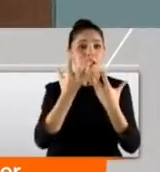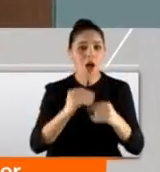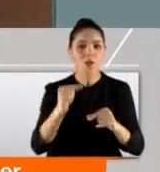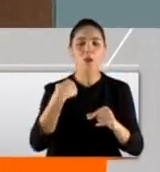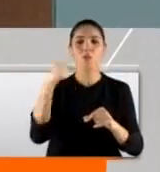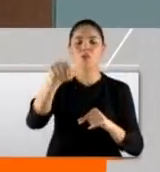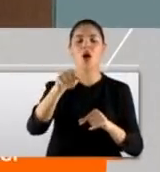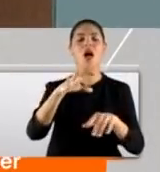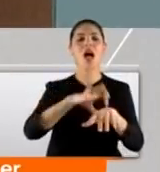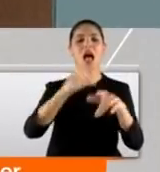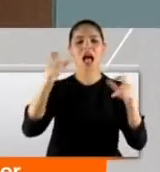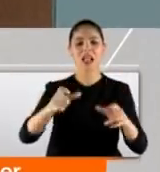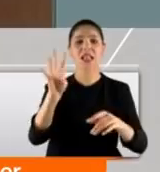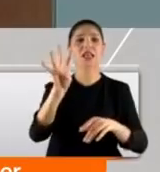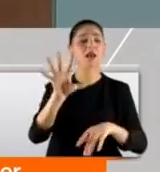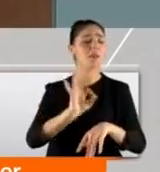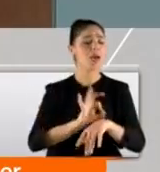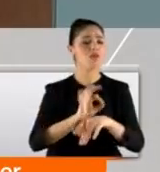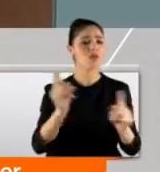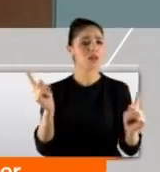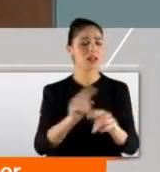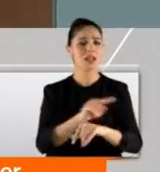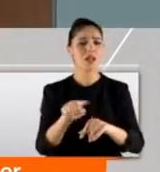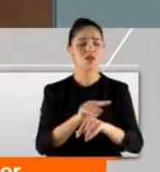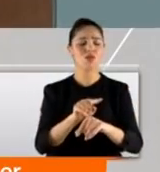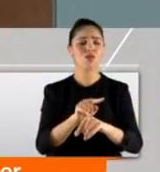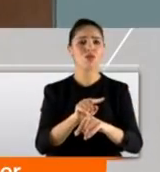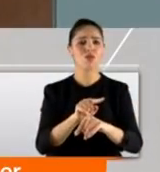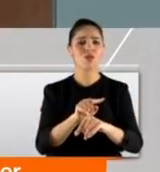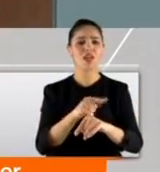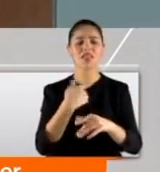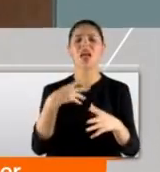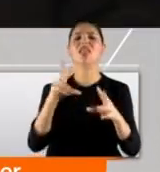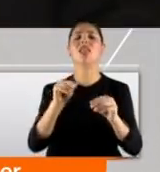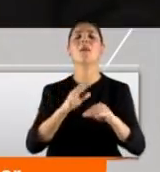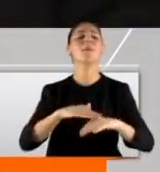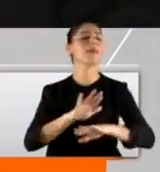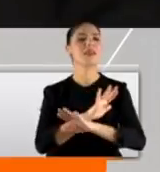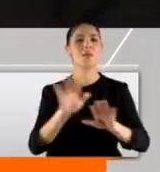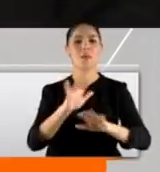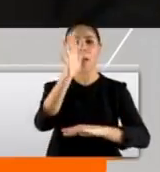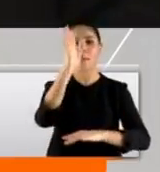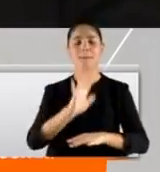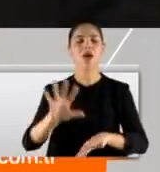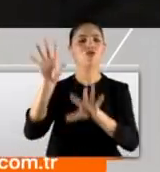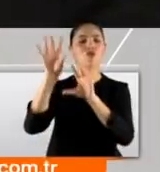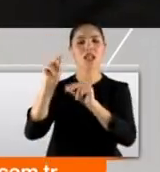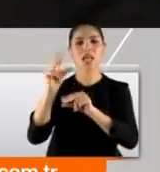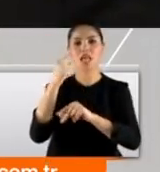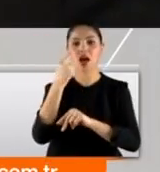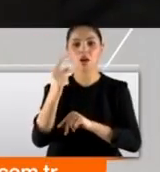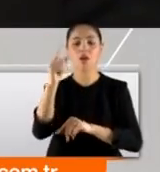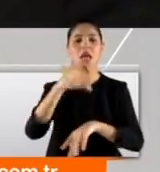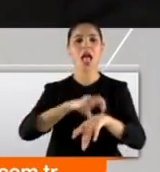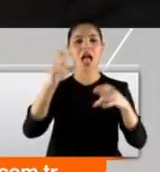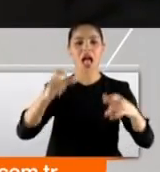bu hastaneyi 45 gün gibi bu kadar kısa bir sürede tamamlayamazdık. 500 yataklı bir